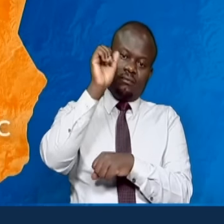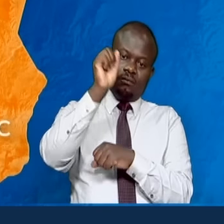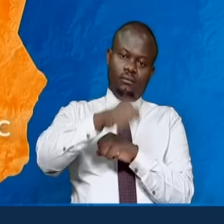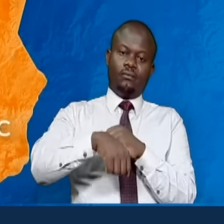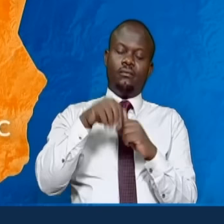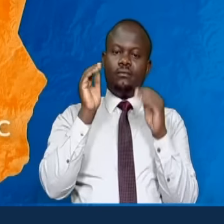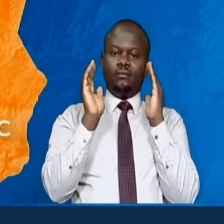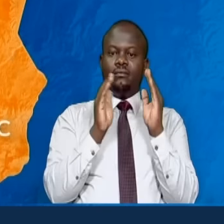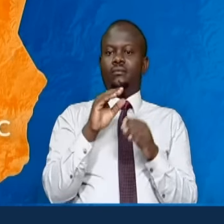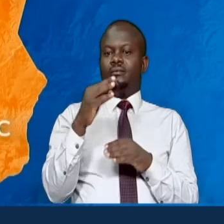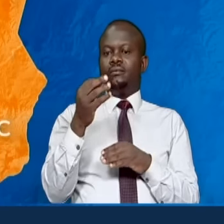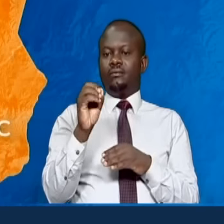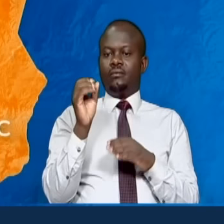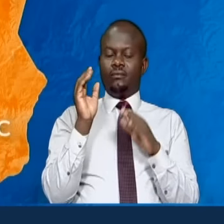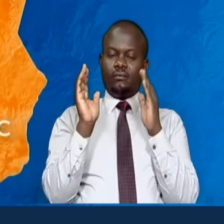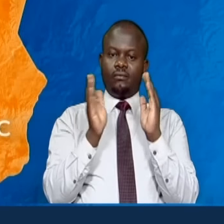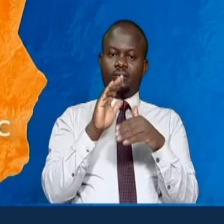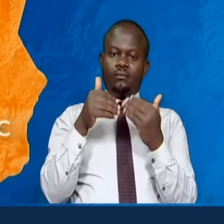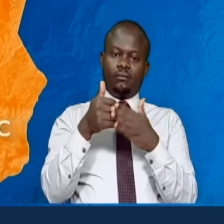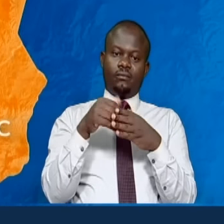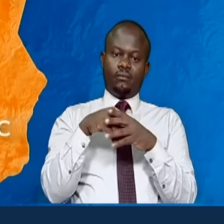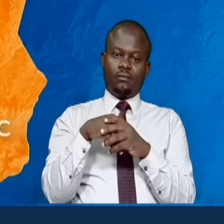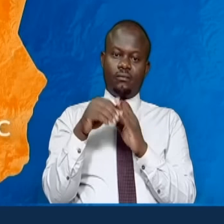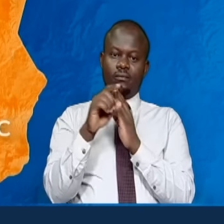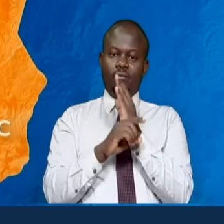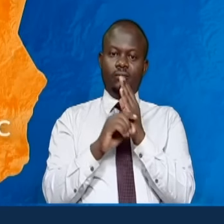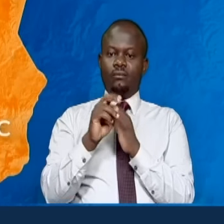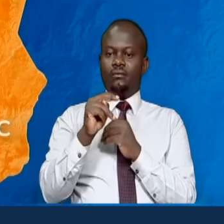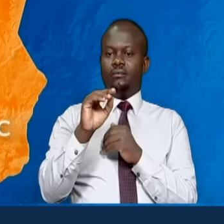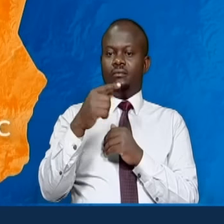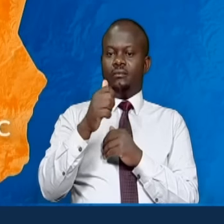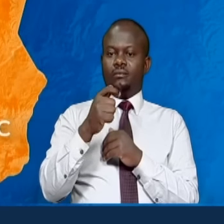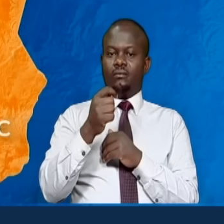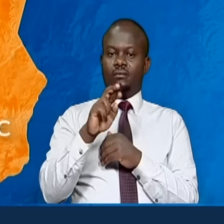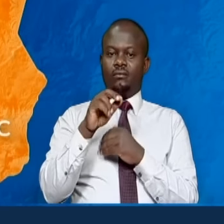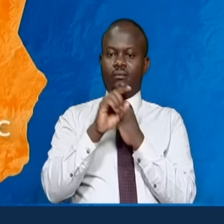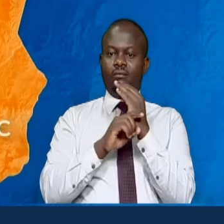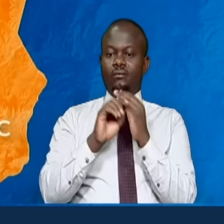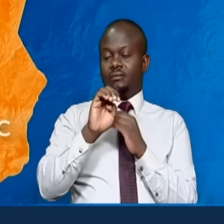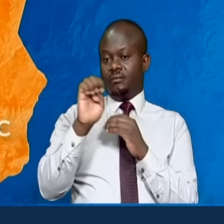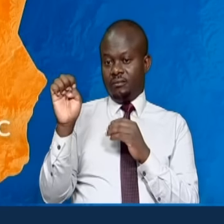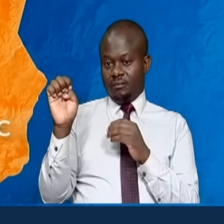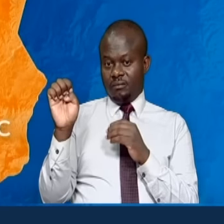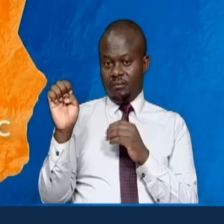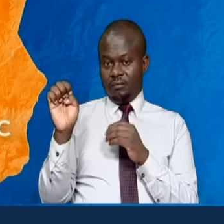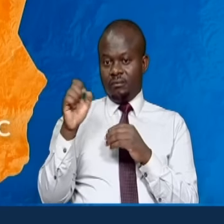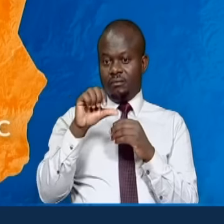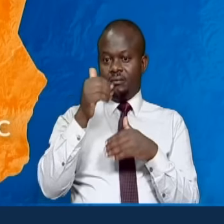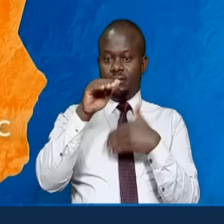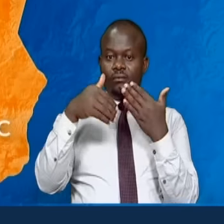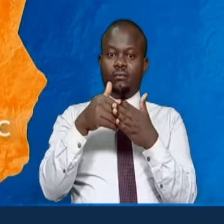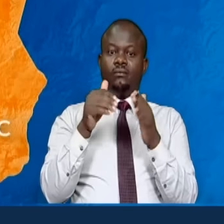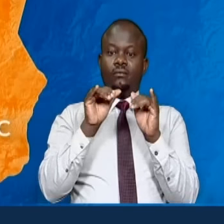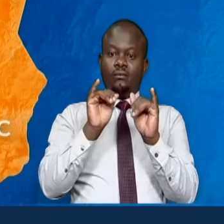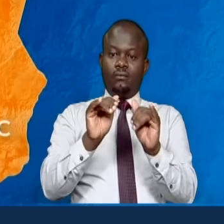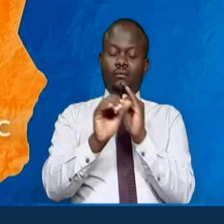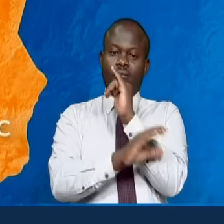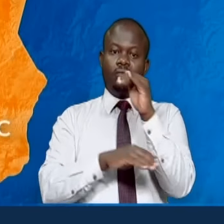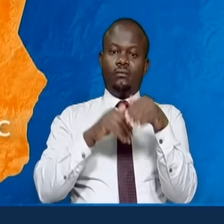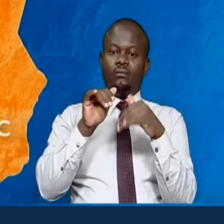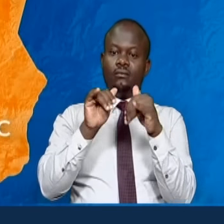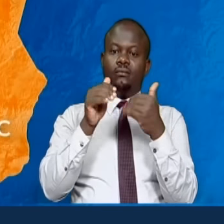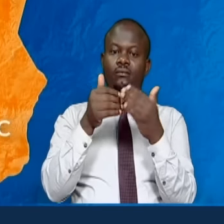Celsius 30 ziteganijwe mu karere ka Nyagatare mu ntara y'Iburasirazuba. Ahandi hasigaye mu gihugu